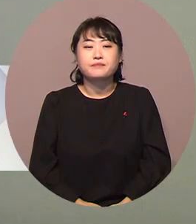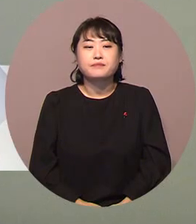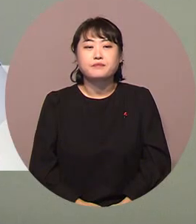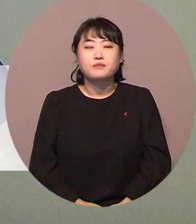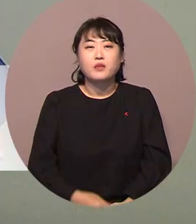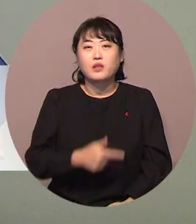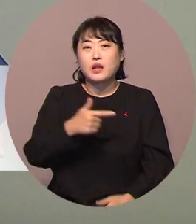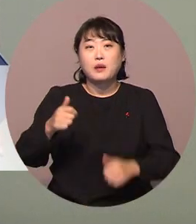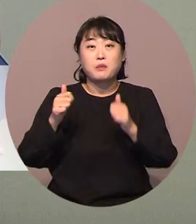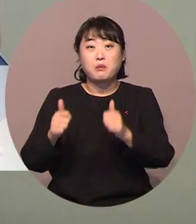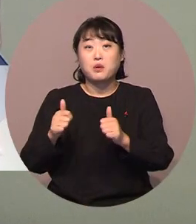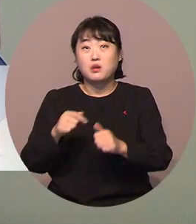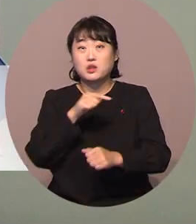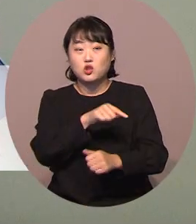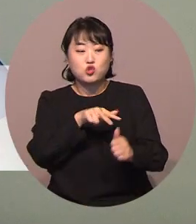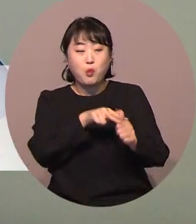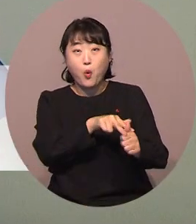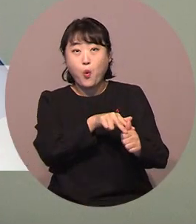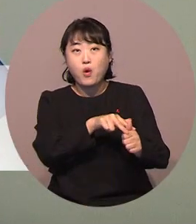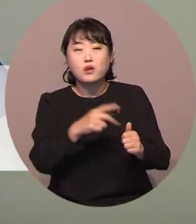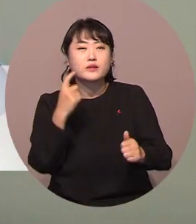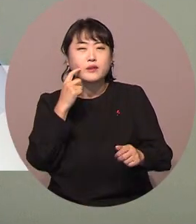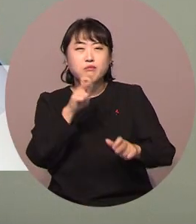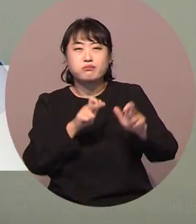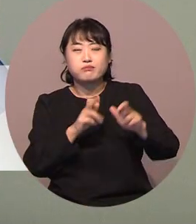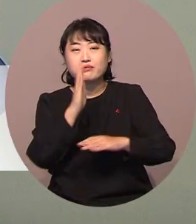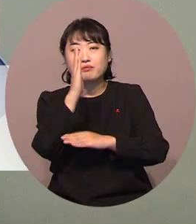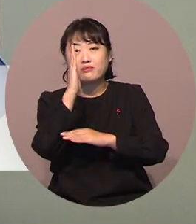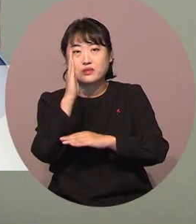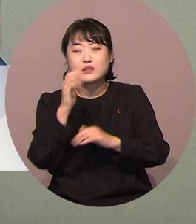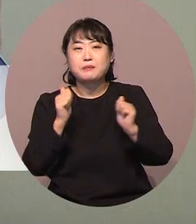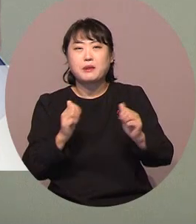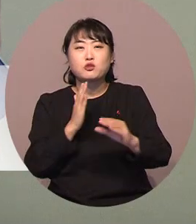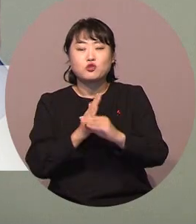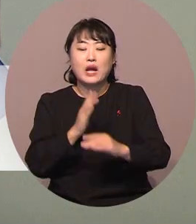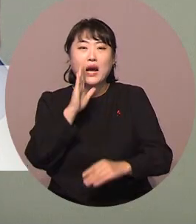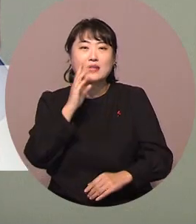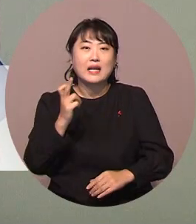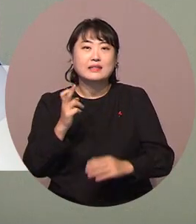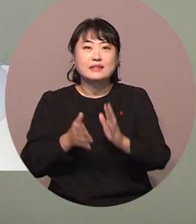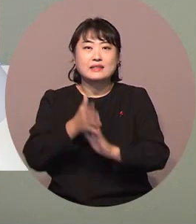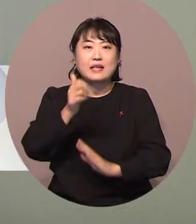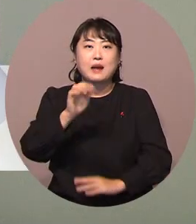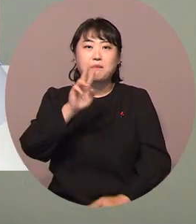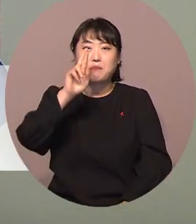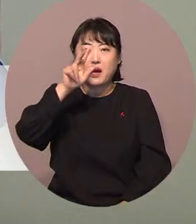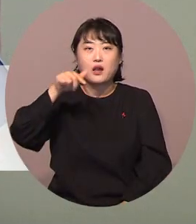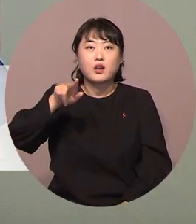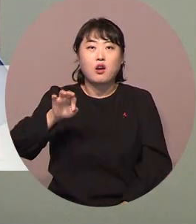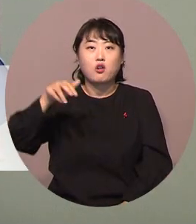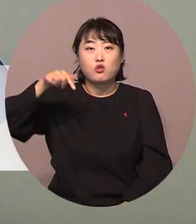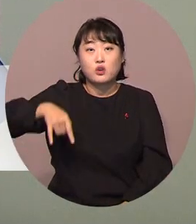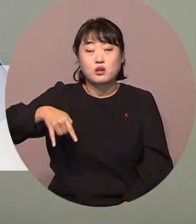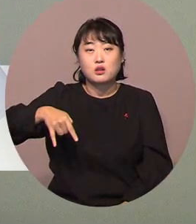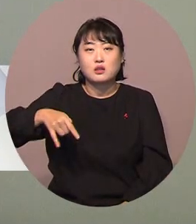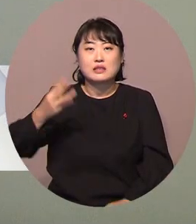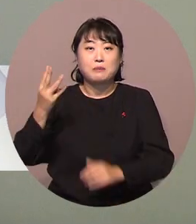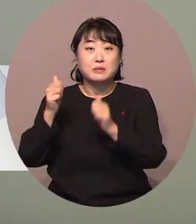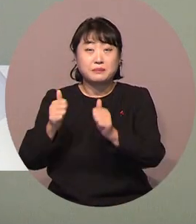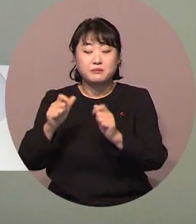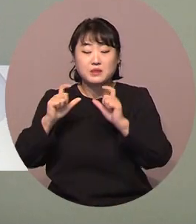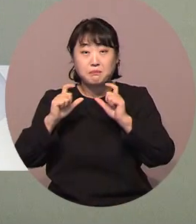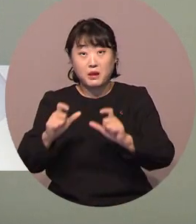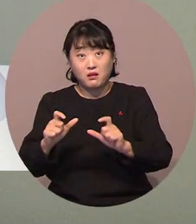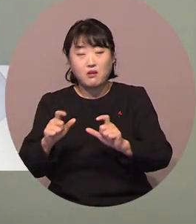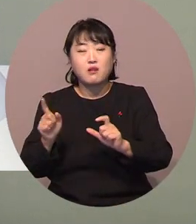대법원이 상대 후보에 대한 허위 사실 공표 혐의로 재판을 받아온 박경기 아산 시장의 상고심 사건을